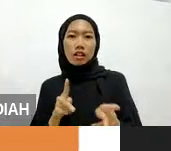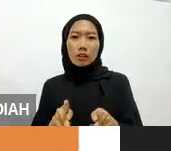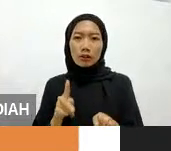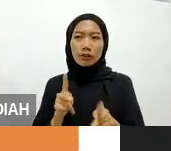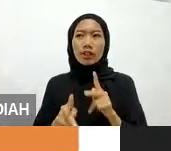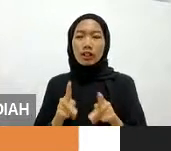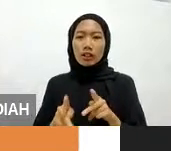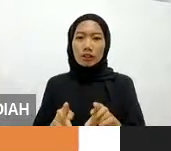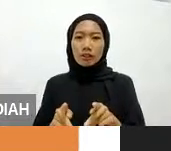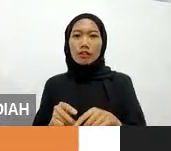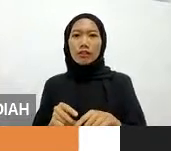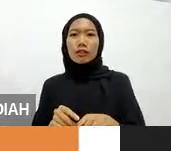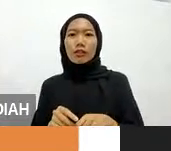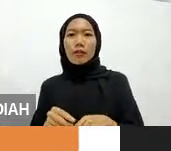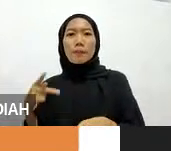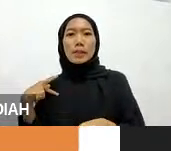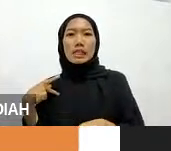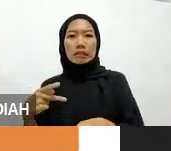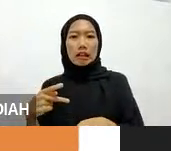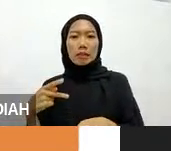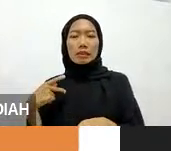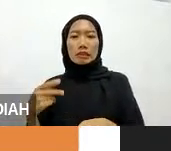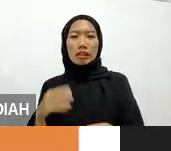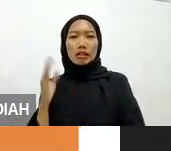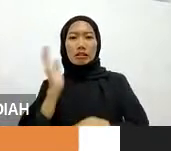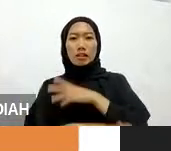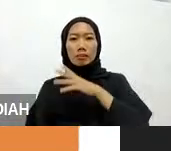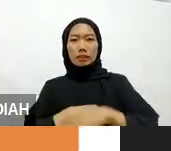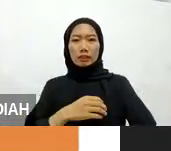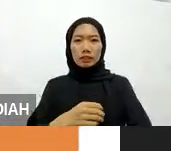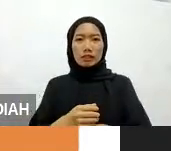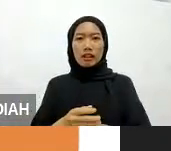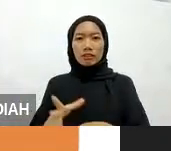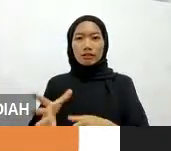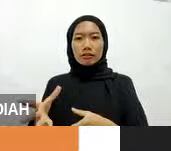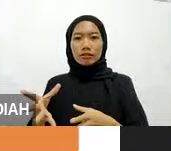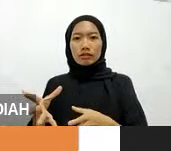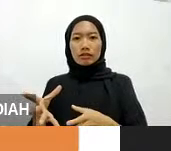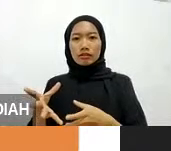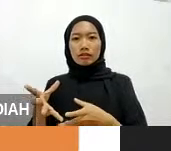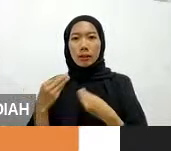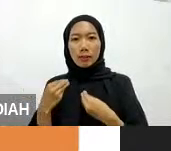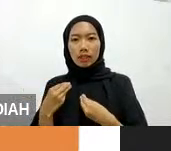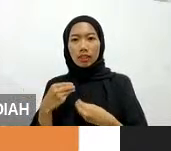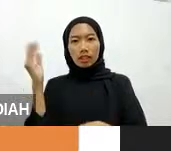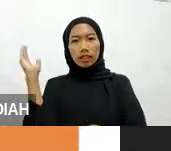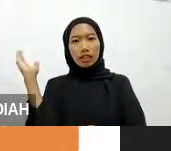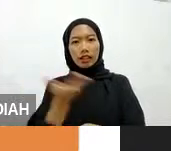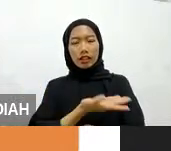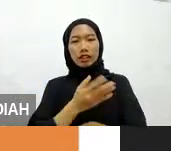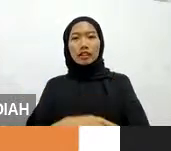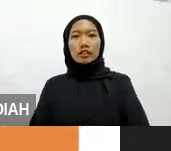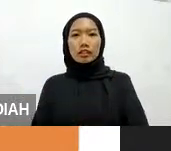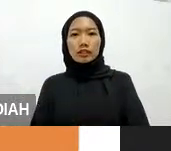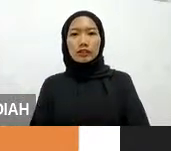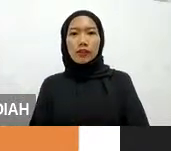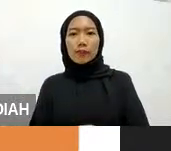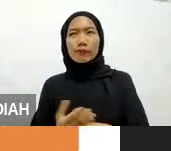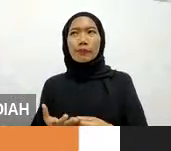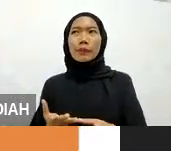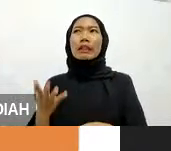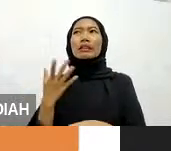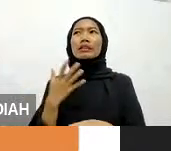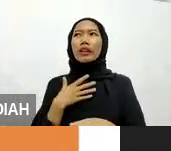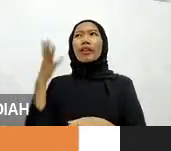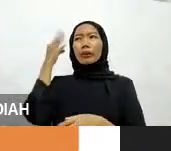disabilitas dalam hal mereka mengakses layanan. Sehingga kita bisa tahu menurut saya ya, berapa biaya yang harusnya